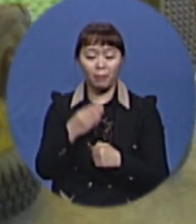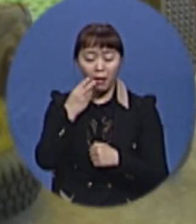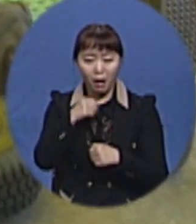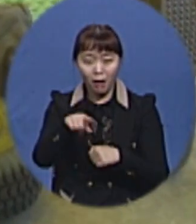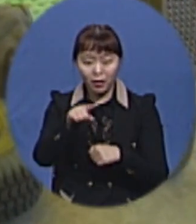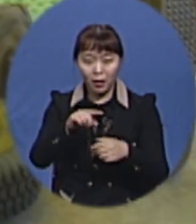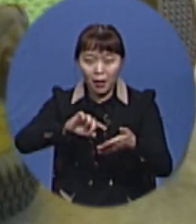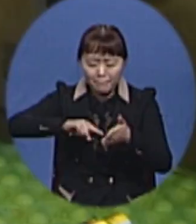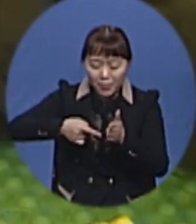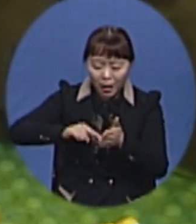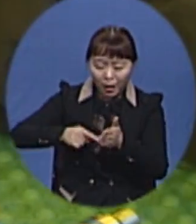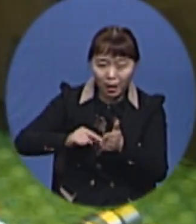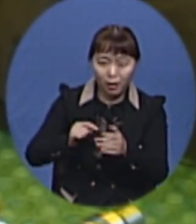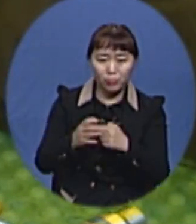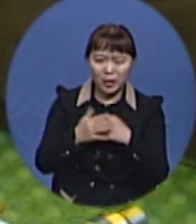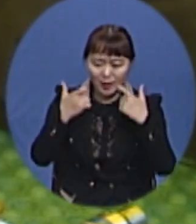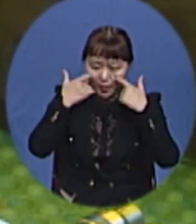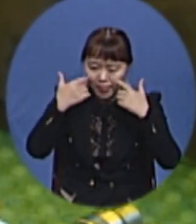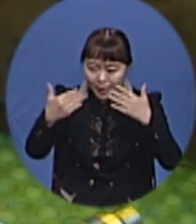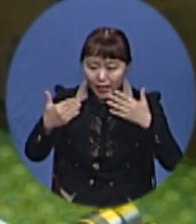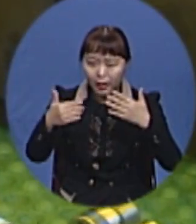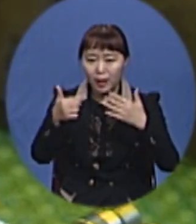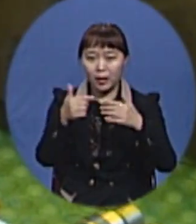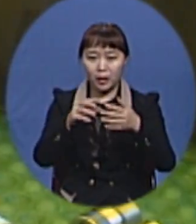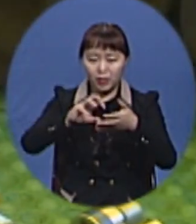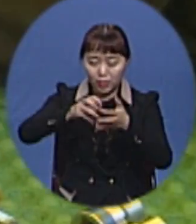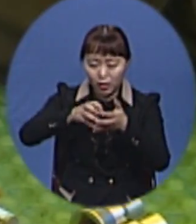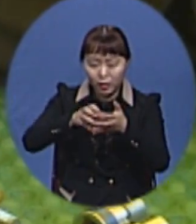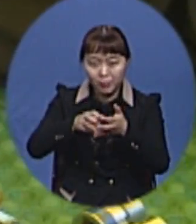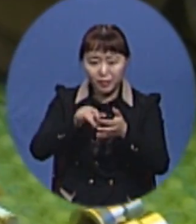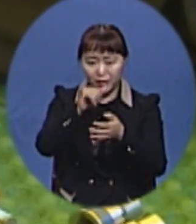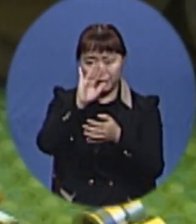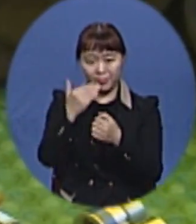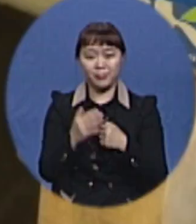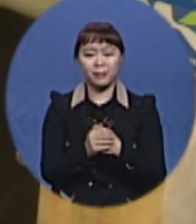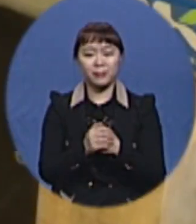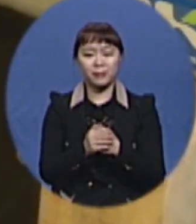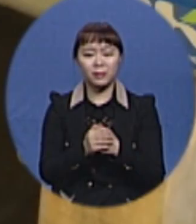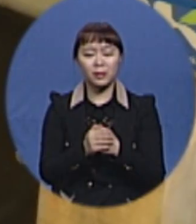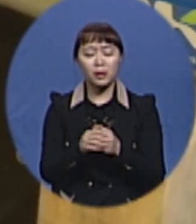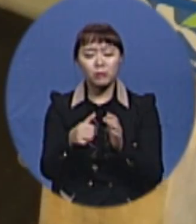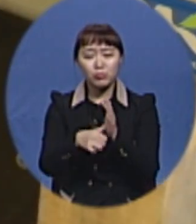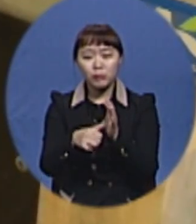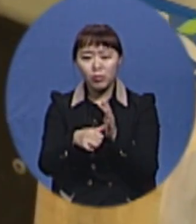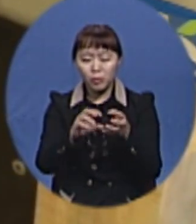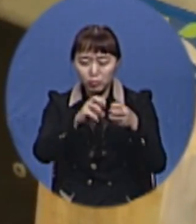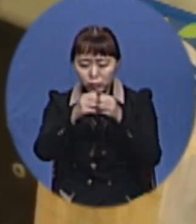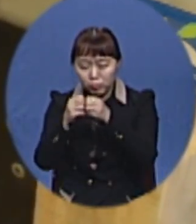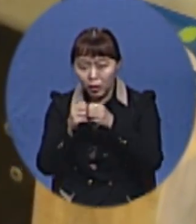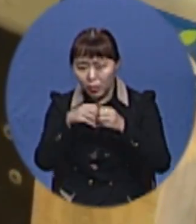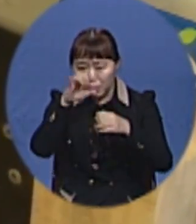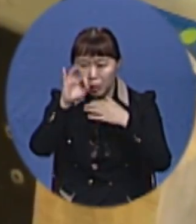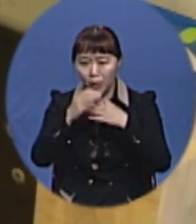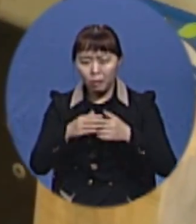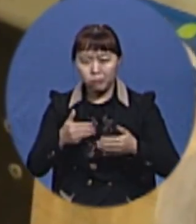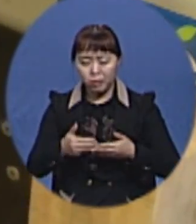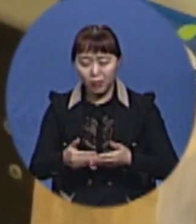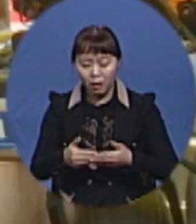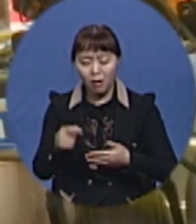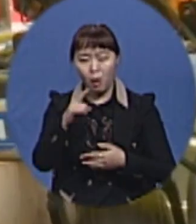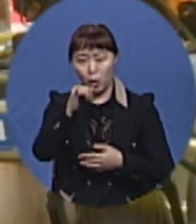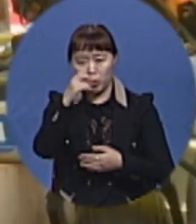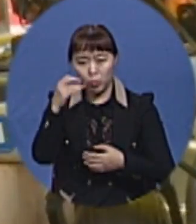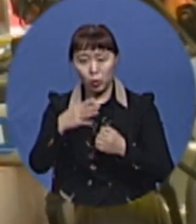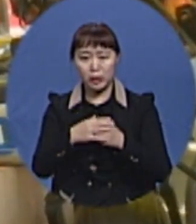능숙하게 볼트를 조이고 정확하게 너트를 끼워 넣습니다. 부품을 조립하는 손길에서는 진지함이